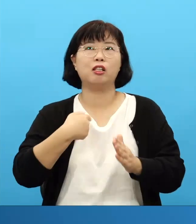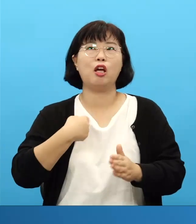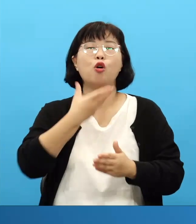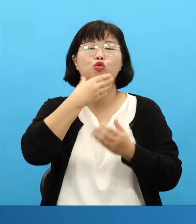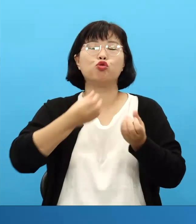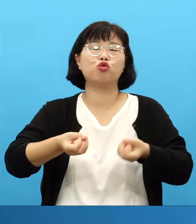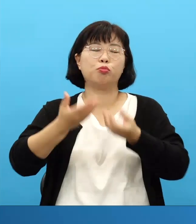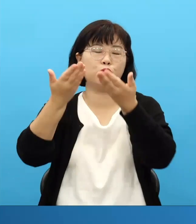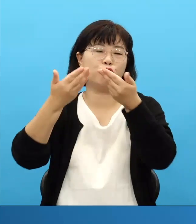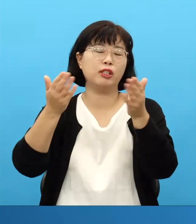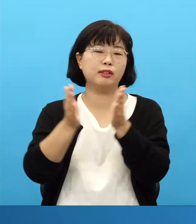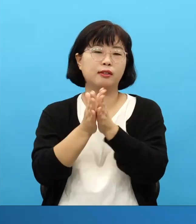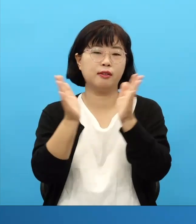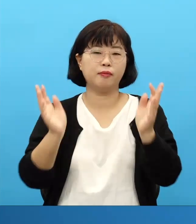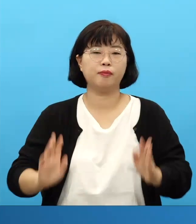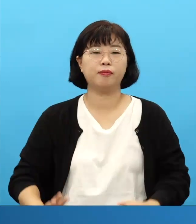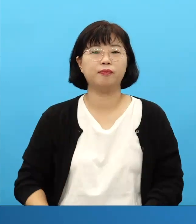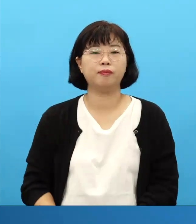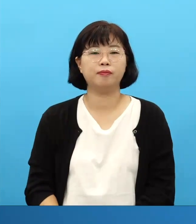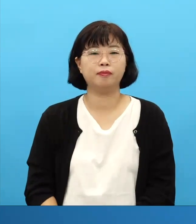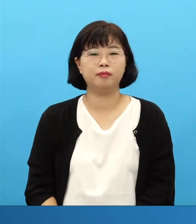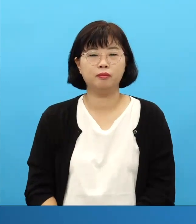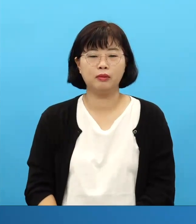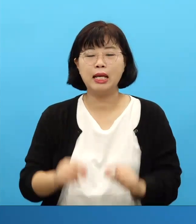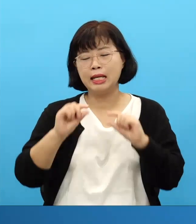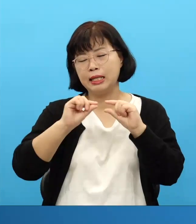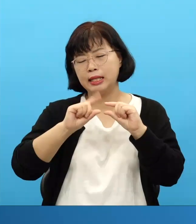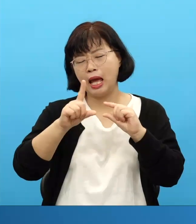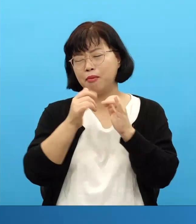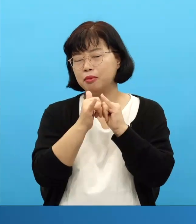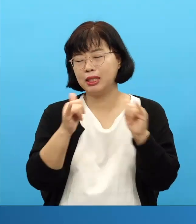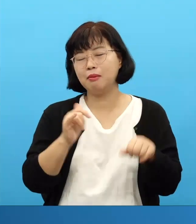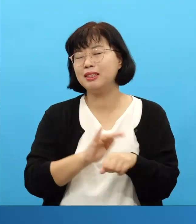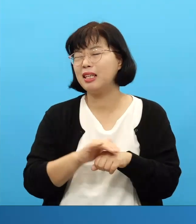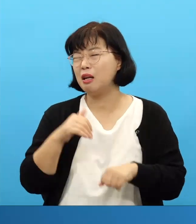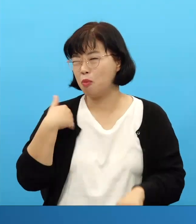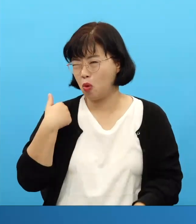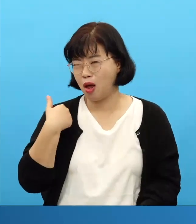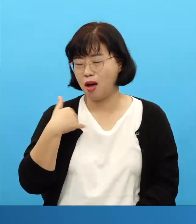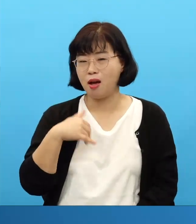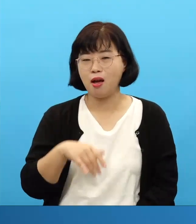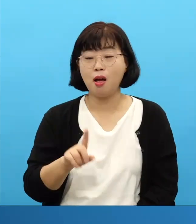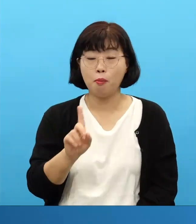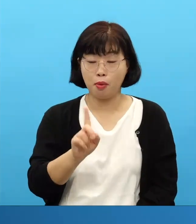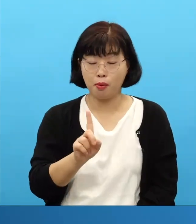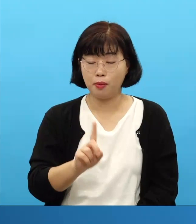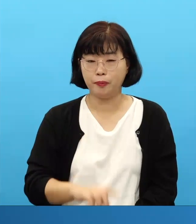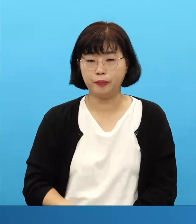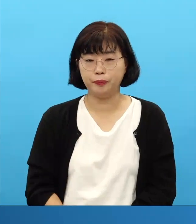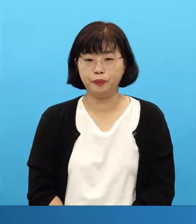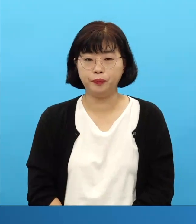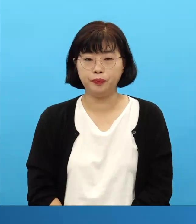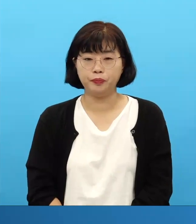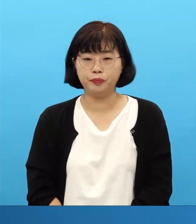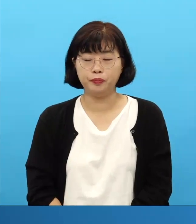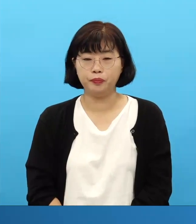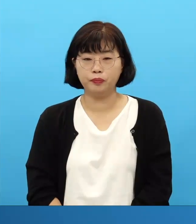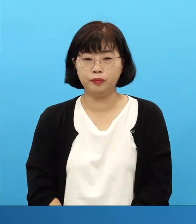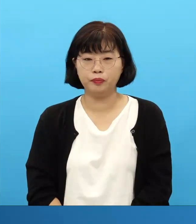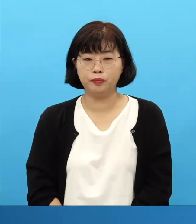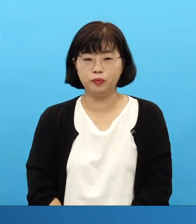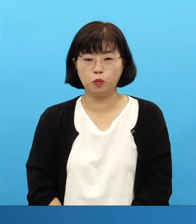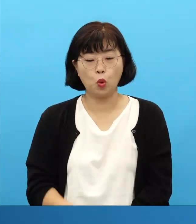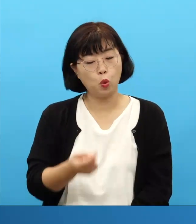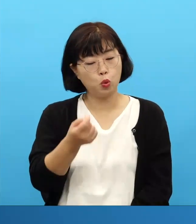많은 분들이 잘 모르고 있죠. But many people they don't know. 지금 현재 뭐 이런 말하면